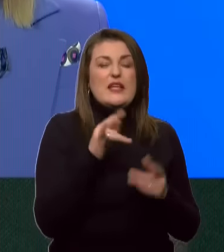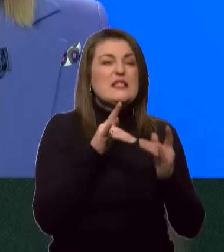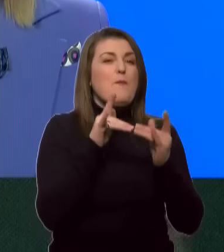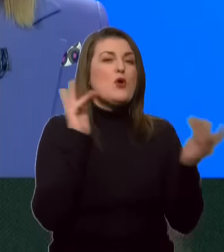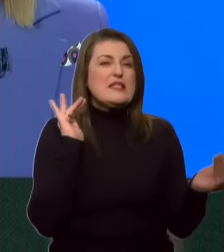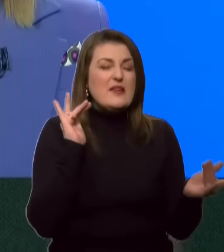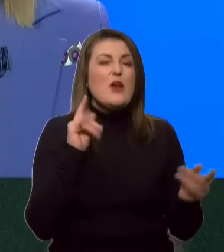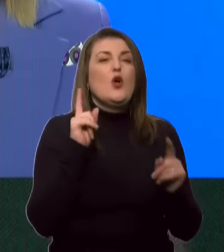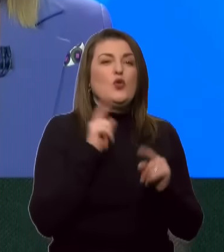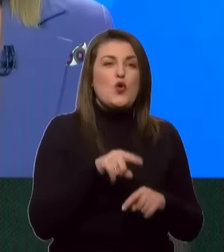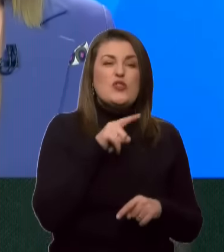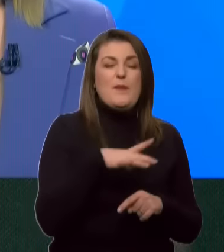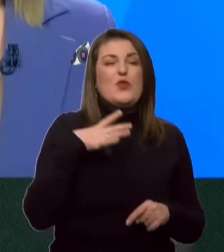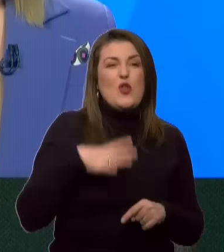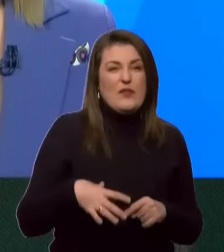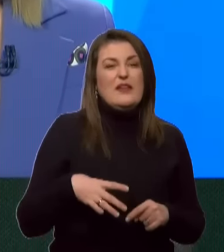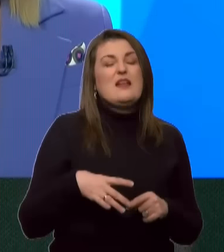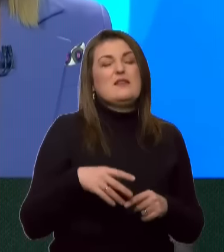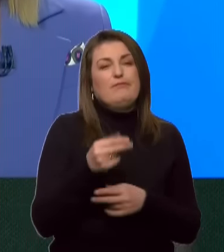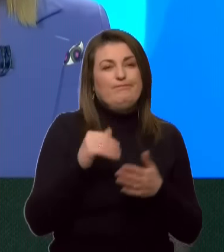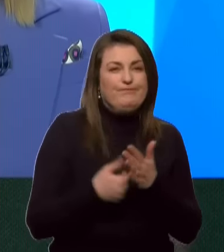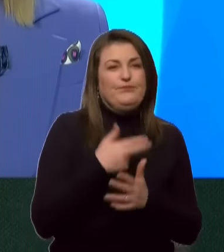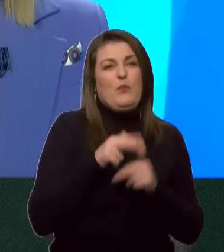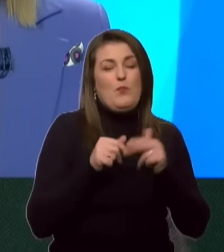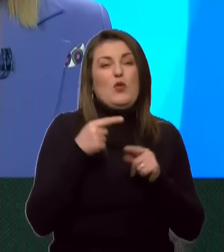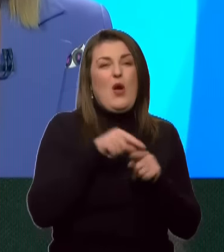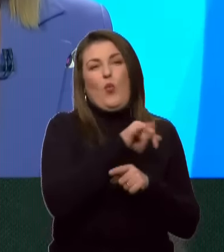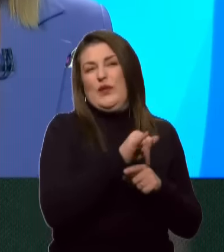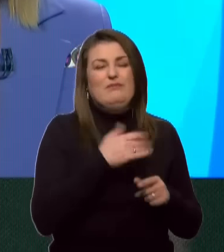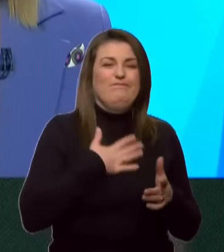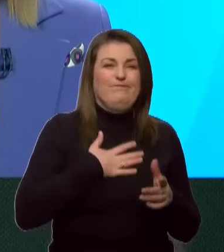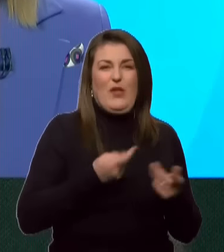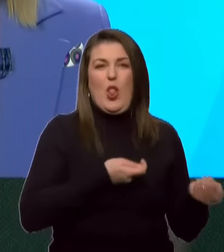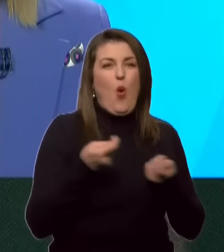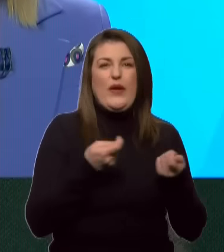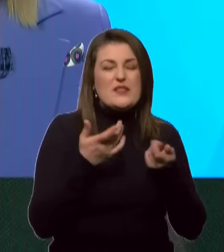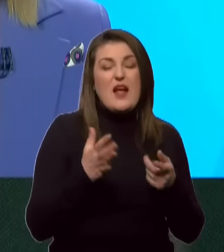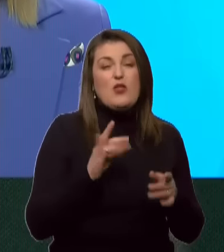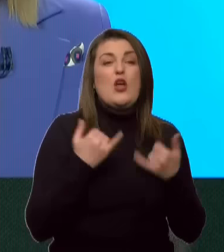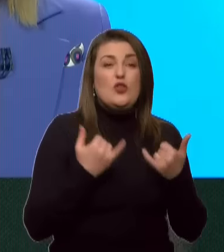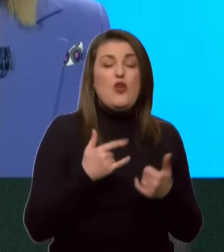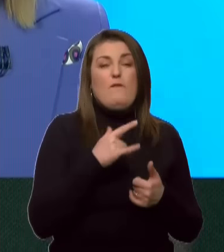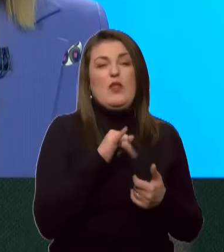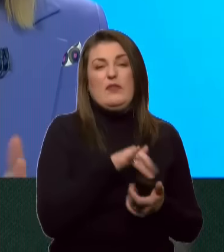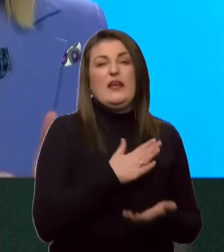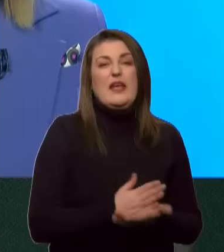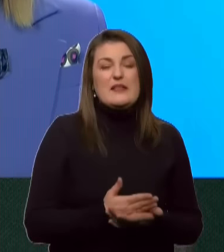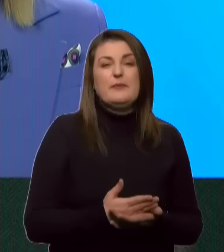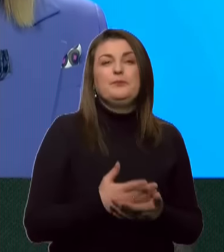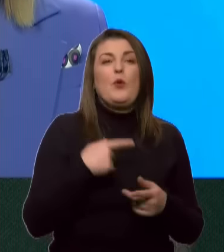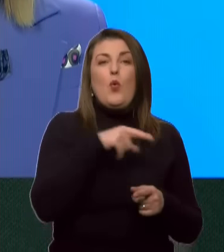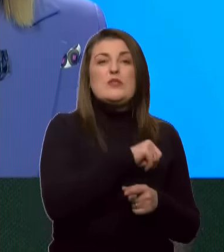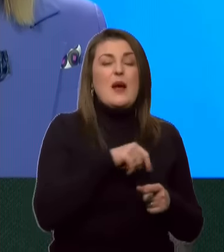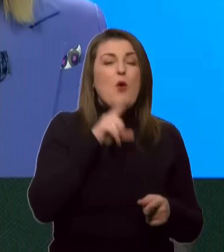мостів, а тож їм доведеться його перебудовувати. Тож така собі в них логістика, хоча на сьогодні вона є. У самому